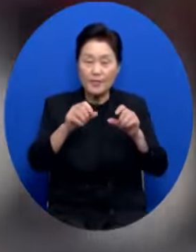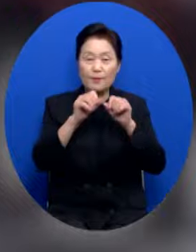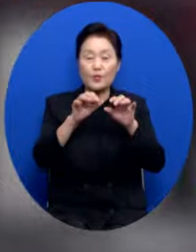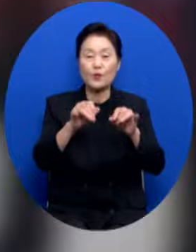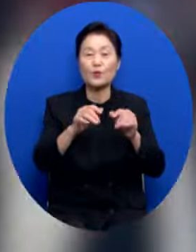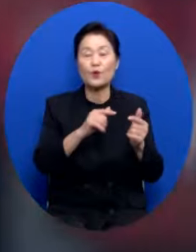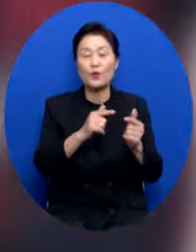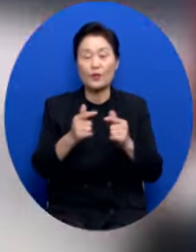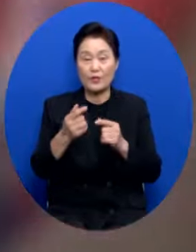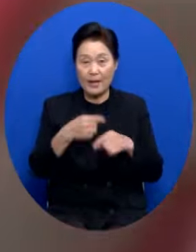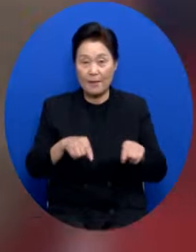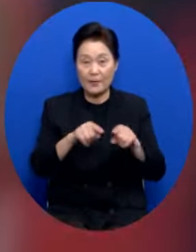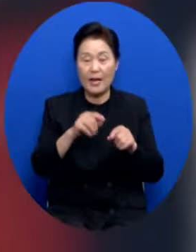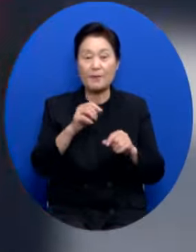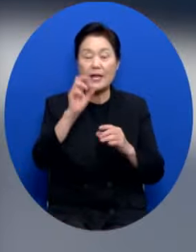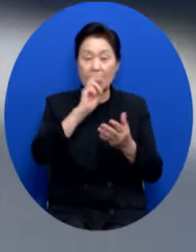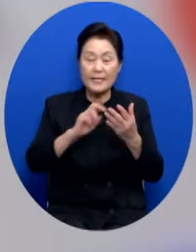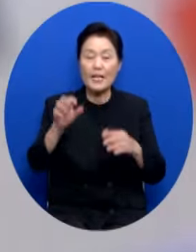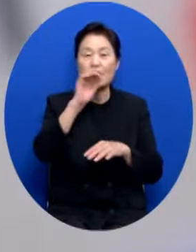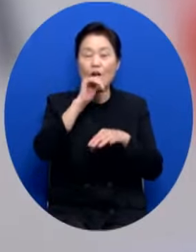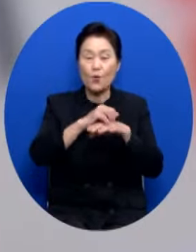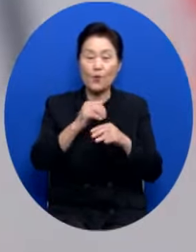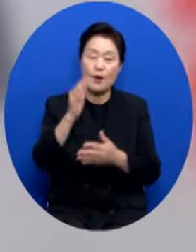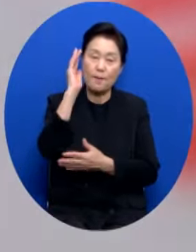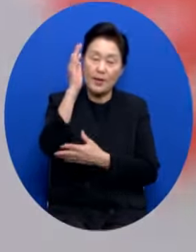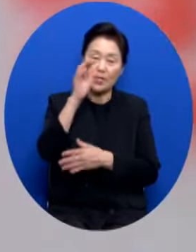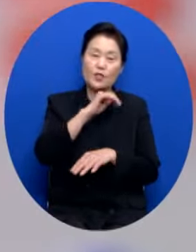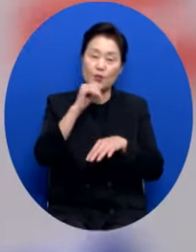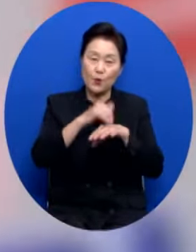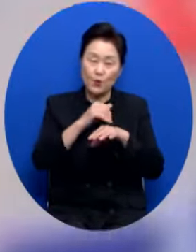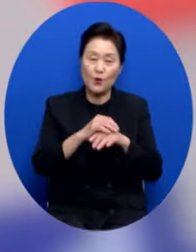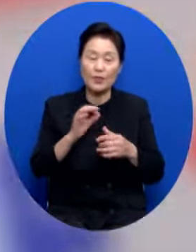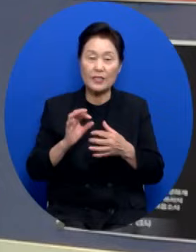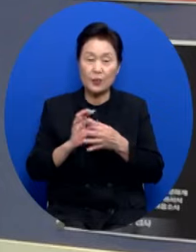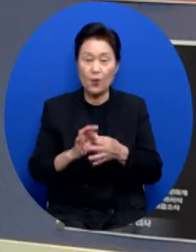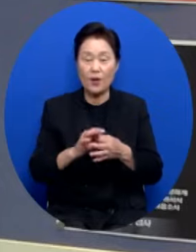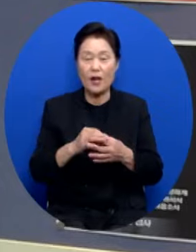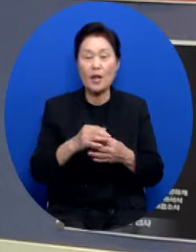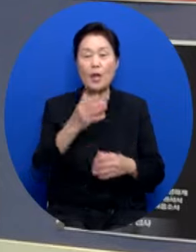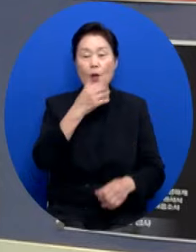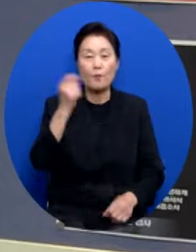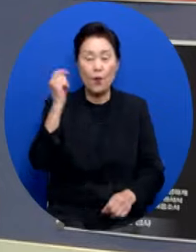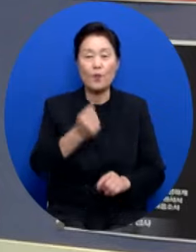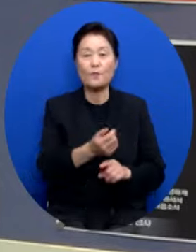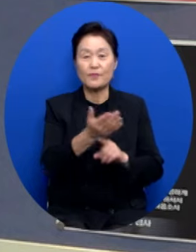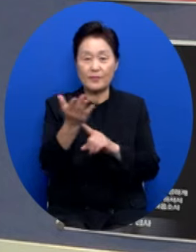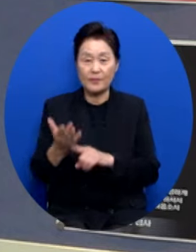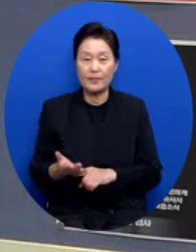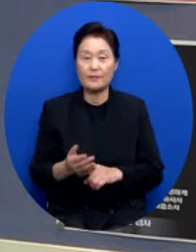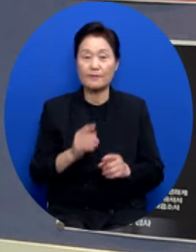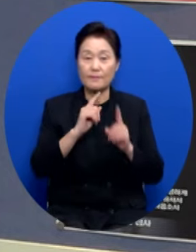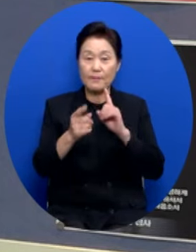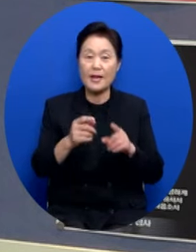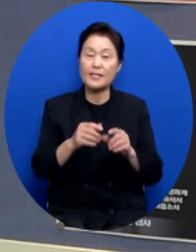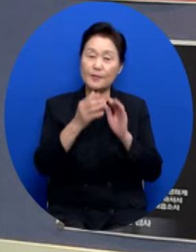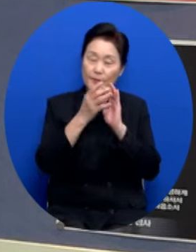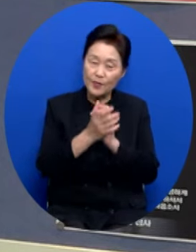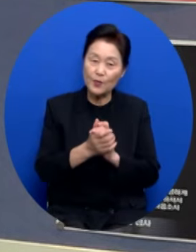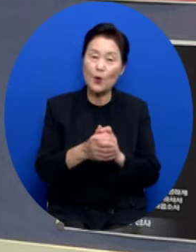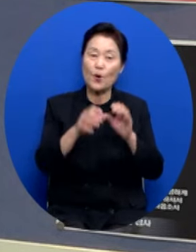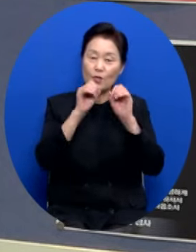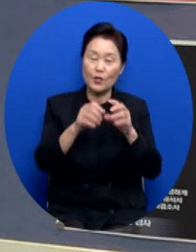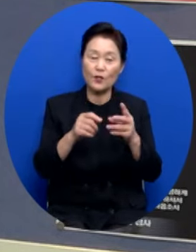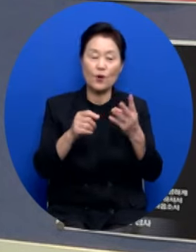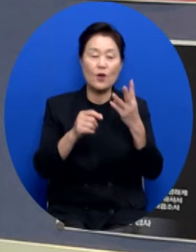펼치고 찬양 훈련과 메시지 훈련을 진행하며 복음을 전했습니다. 말씀, 기도, 전도가 세 가지가